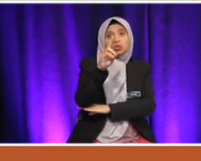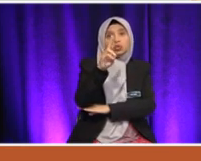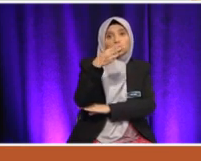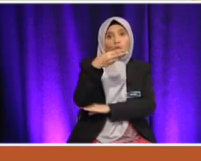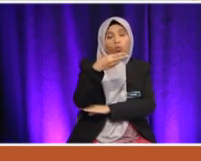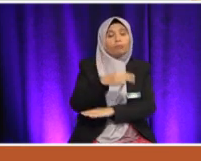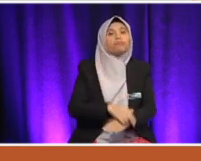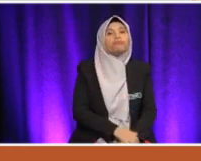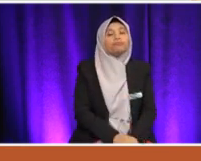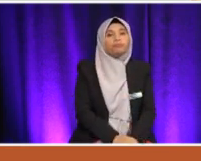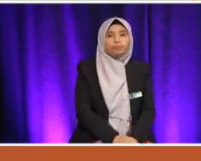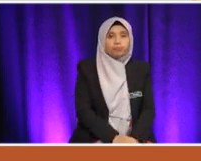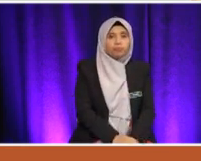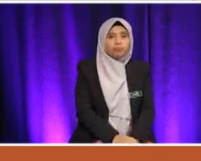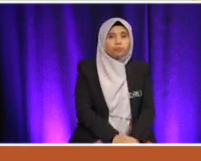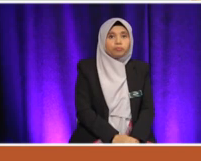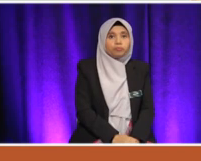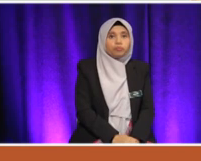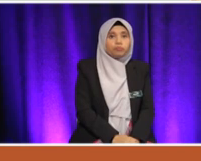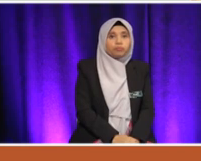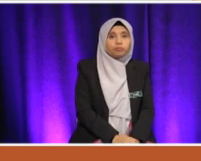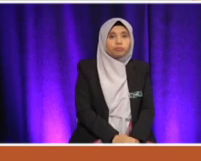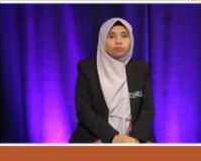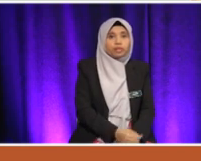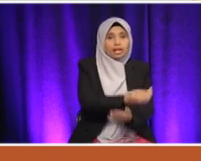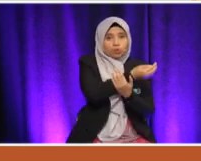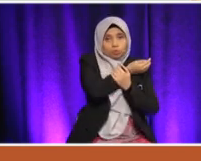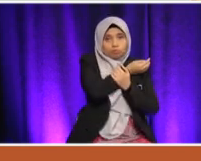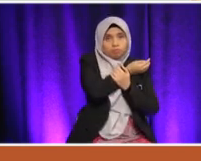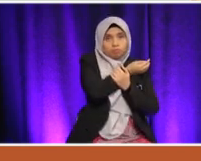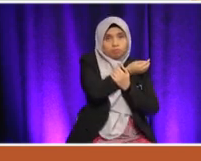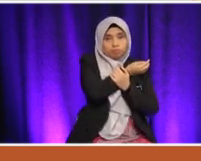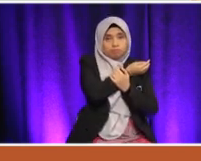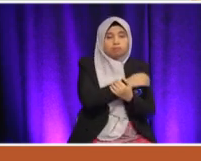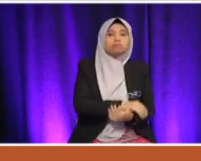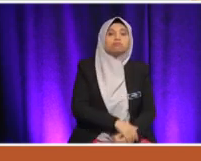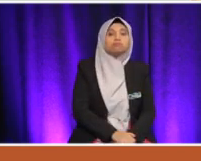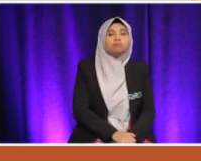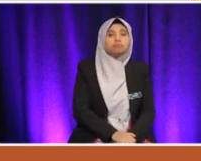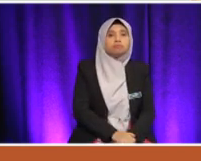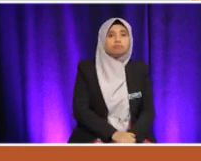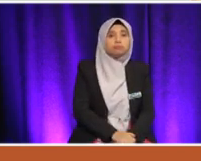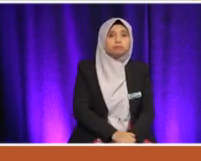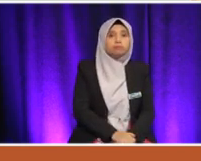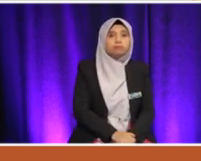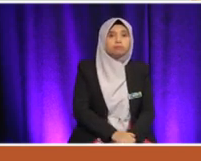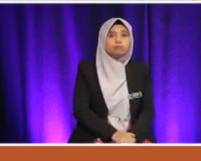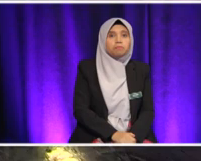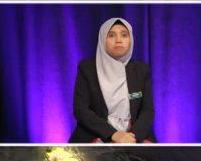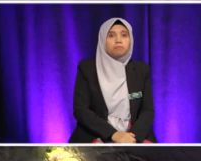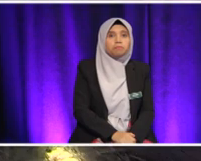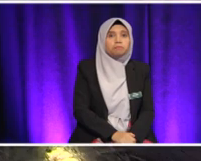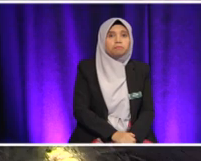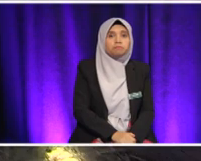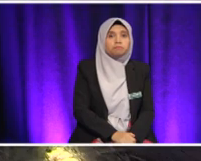minimumkan pergerakan untuk mengawal kesakitan dan anggota yang patah di rehatkan dengan kain aduh oke